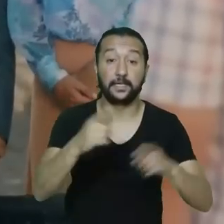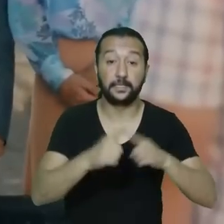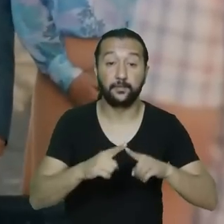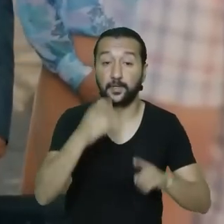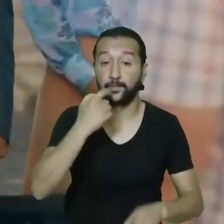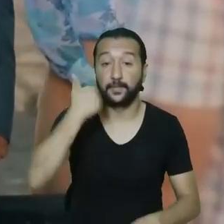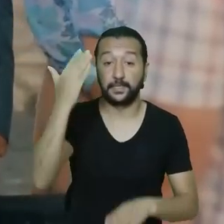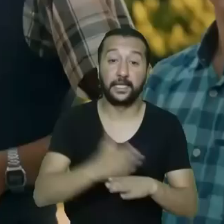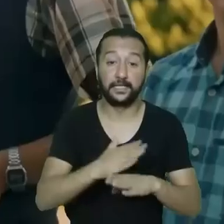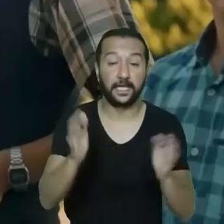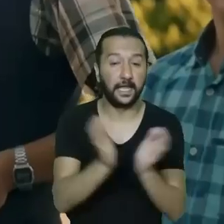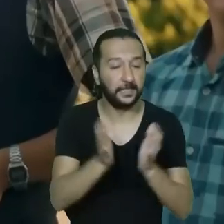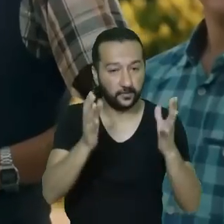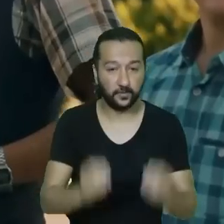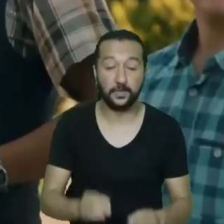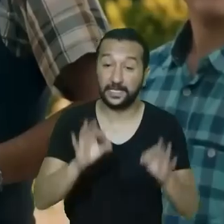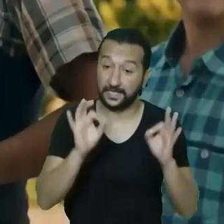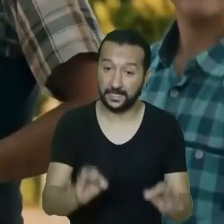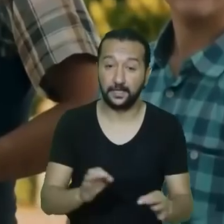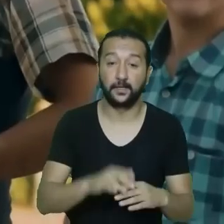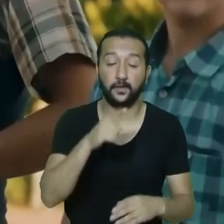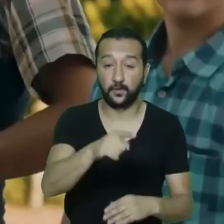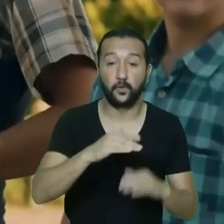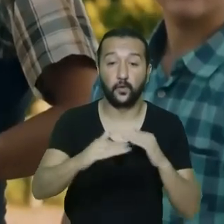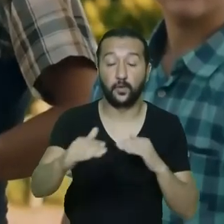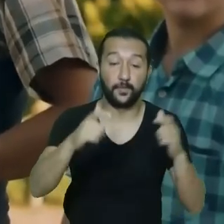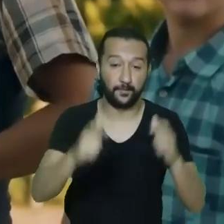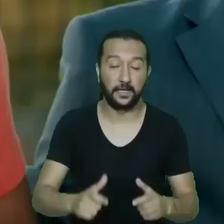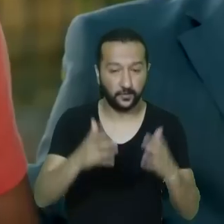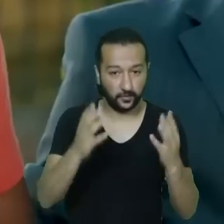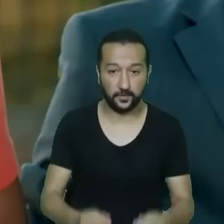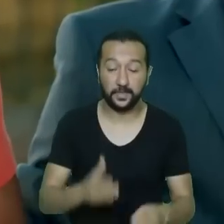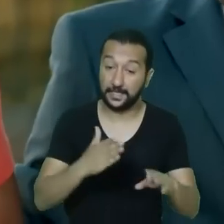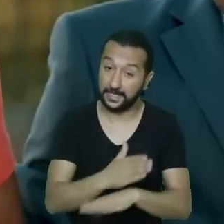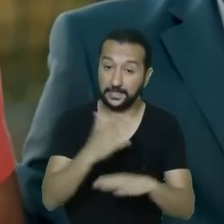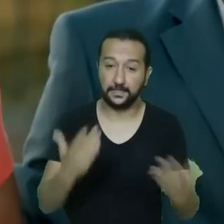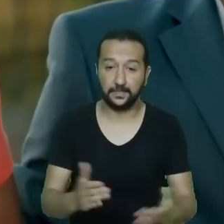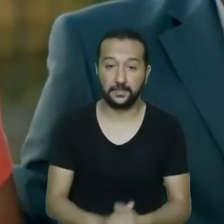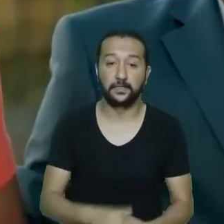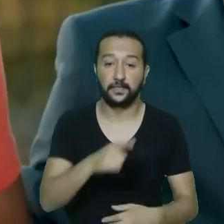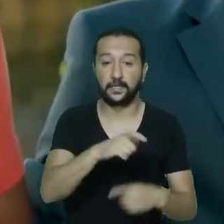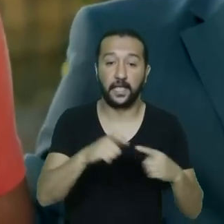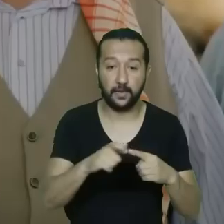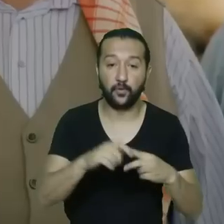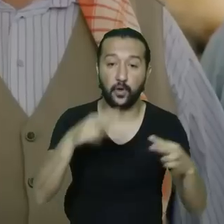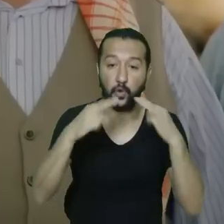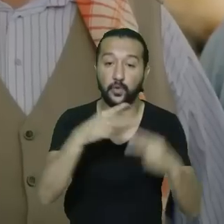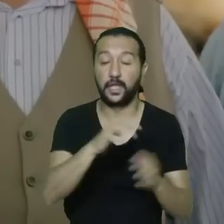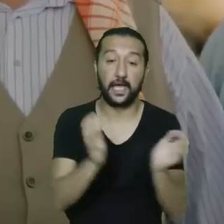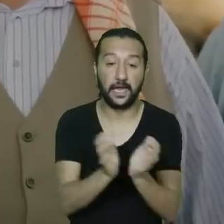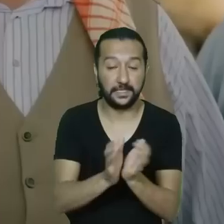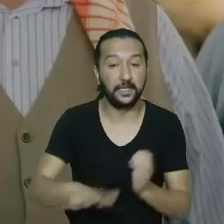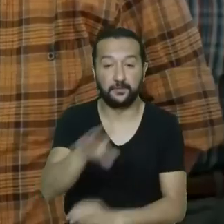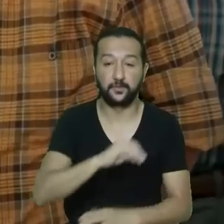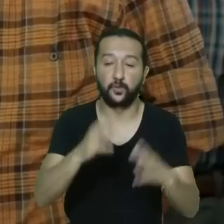beyaz eşya ailesi olsun, gerek Oba Efem ailesi olsun, gerekse Eribon lokantası ailesi